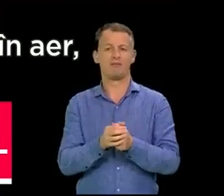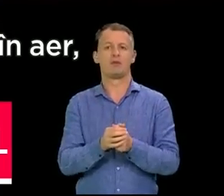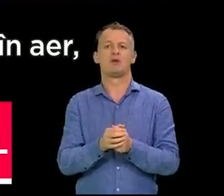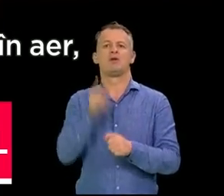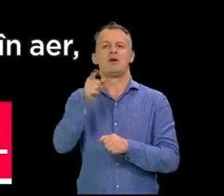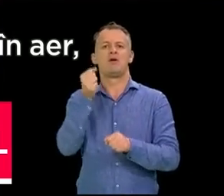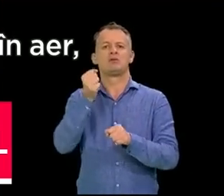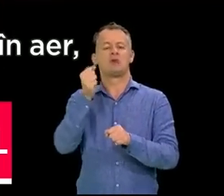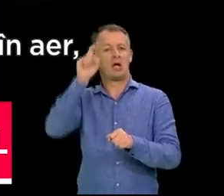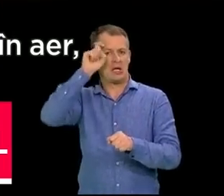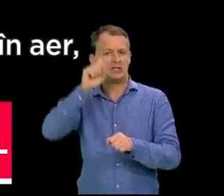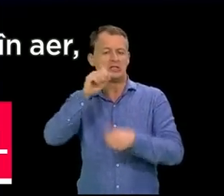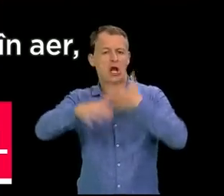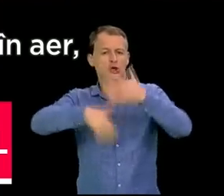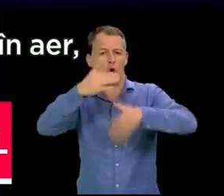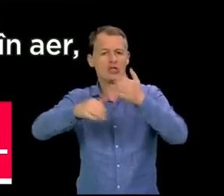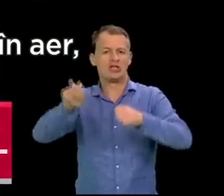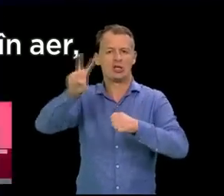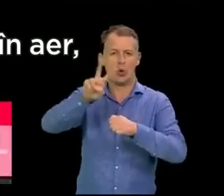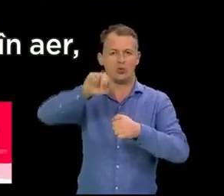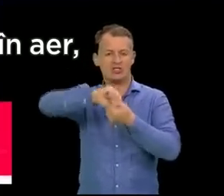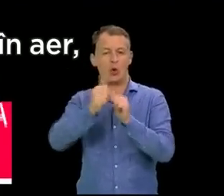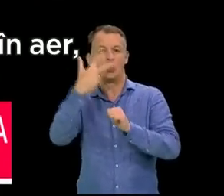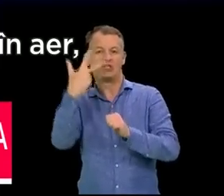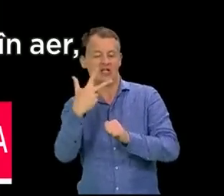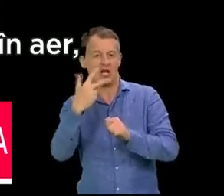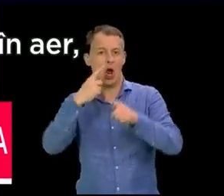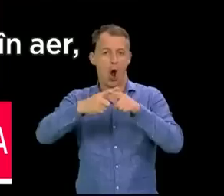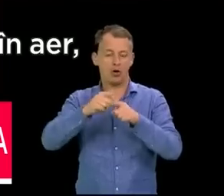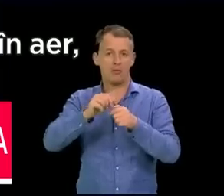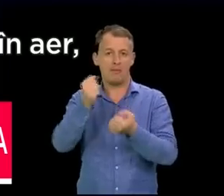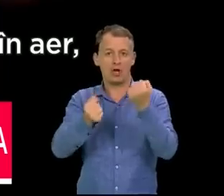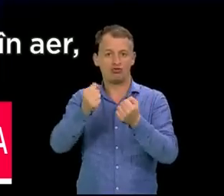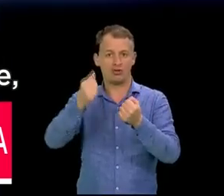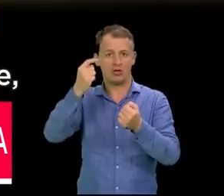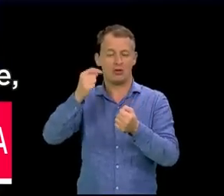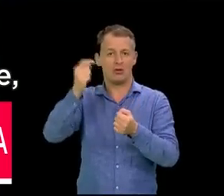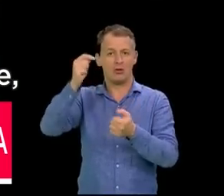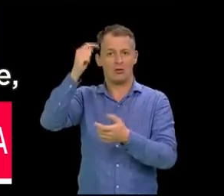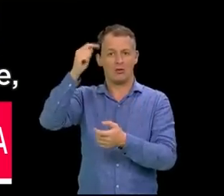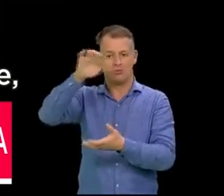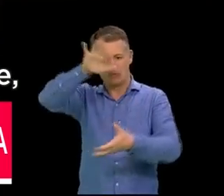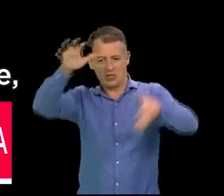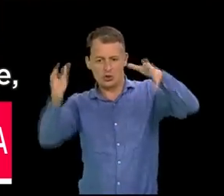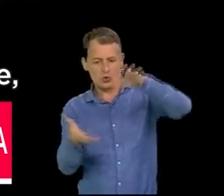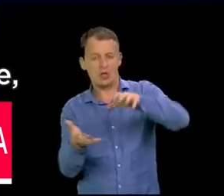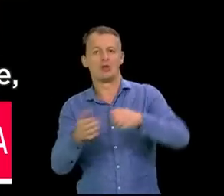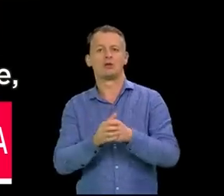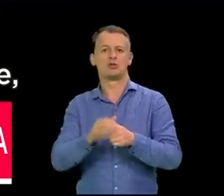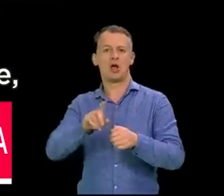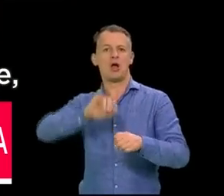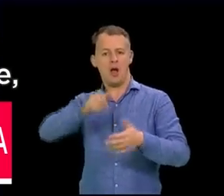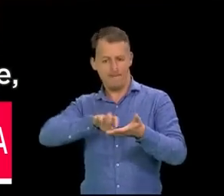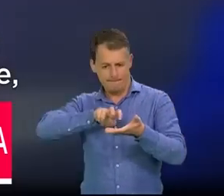rostogolit de vreo, cred că două sau de trei ori în aer, a căzut pe mașina, a căzut cu susul în jos pe asfalt, s-a dus târâș până când a intrat